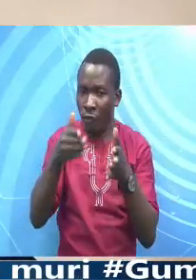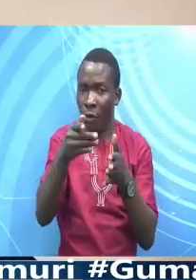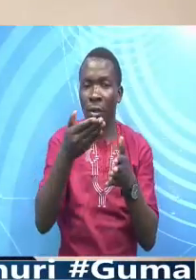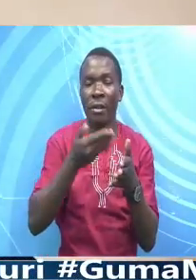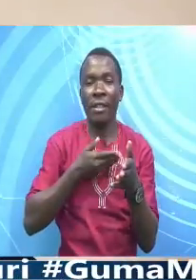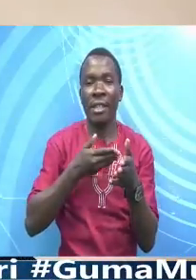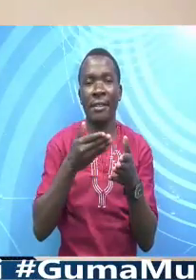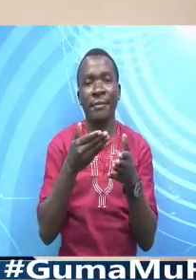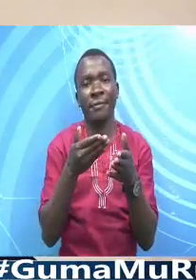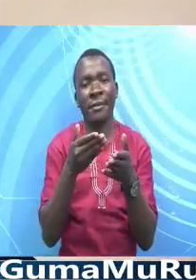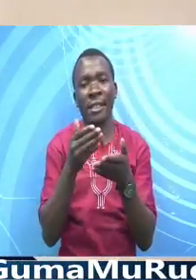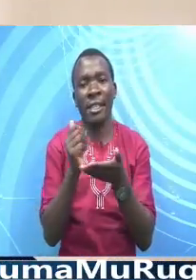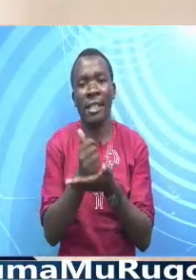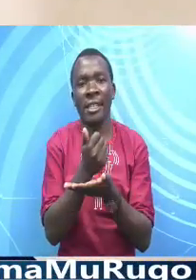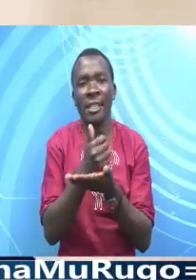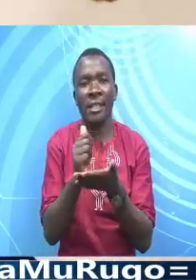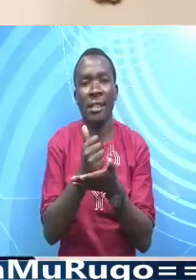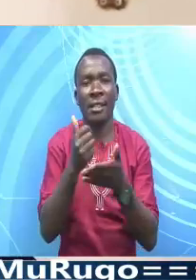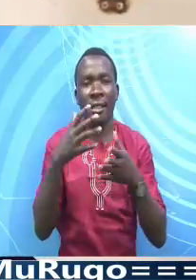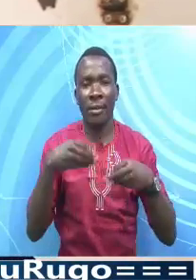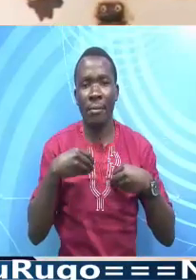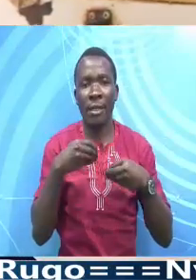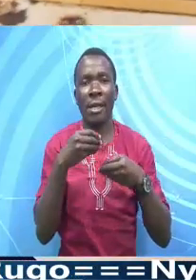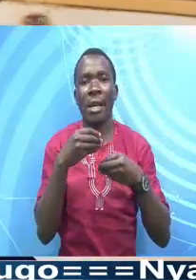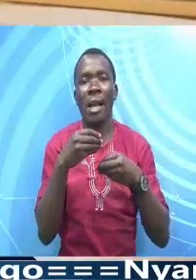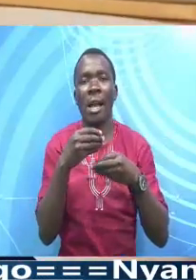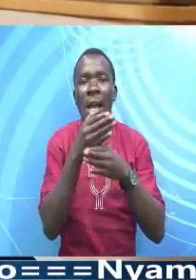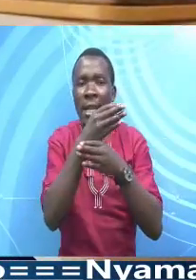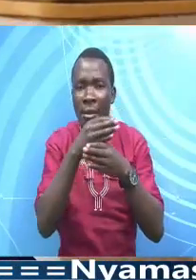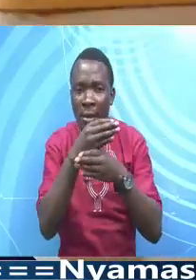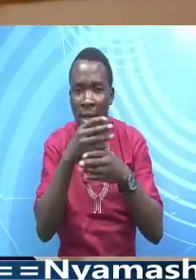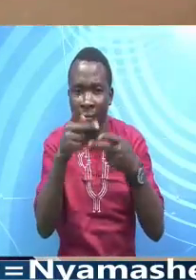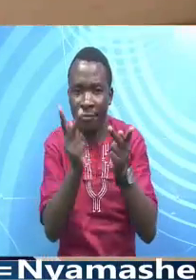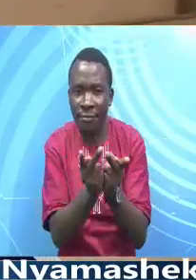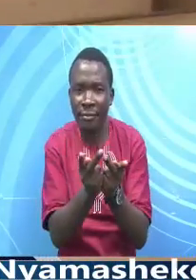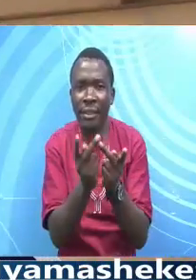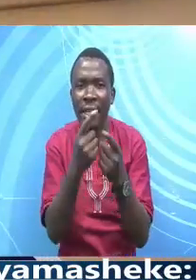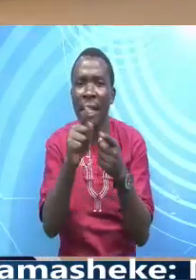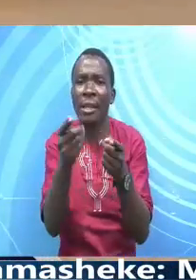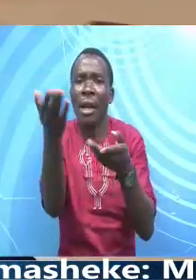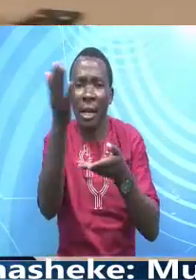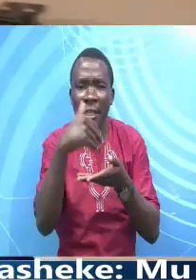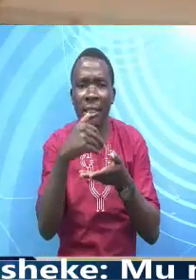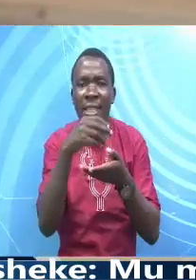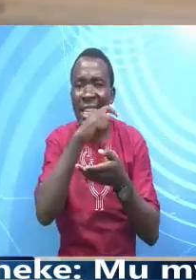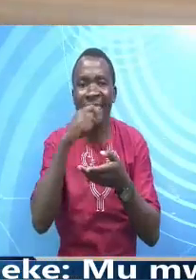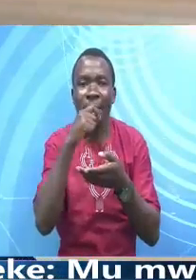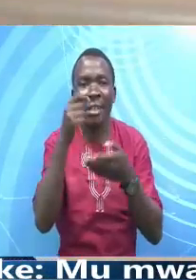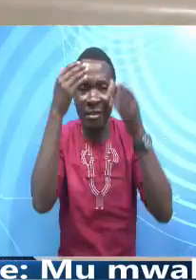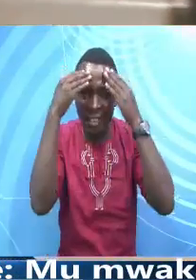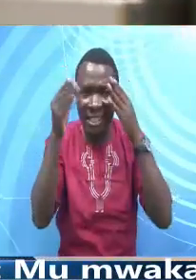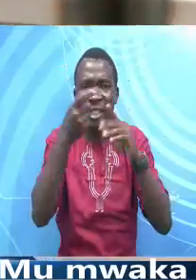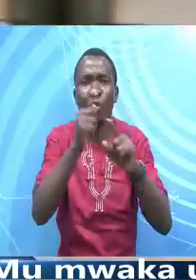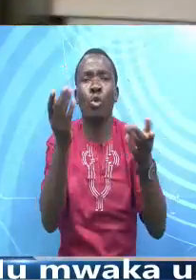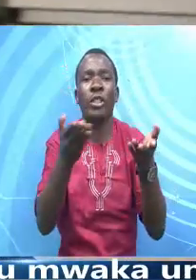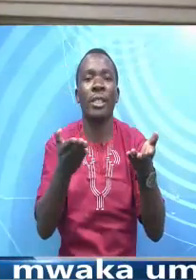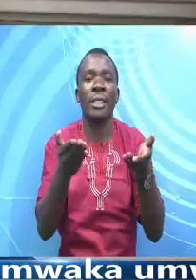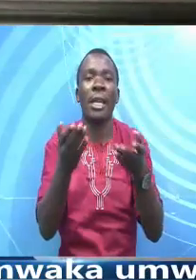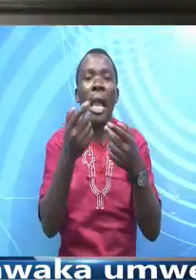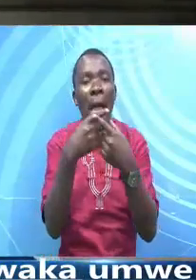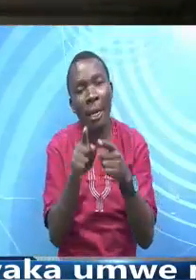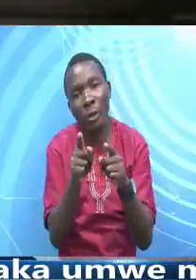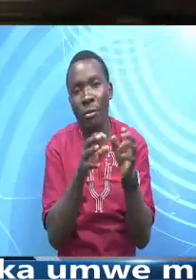cyo gushinga bushori, ariko akazana inyama tutazi iyo zivuye. Bivuga ngo rero iyo niba